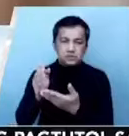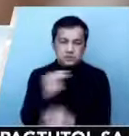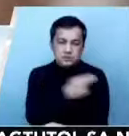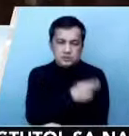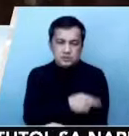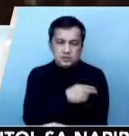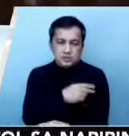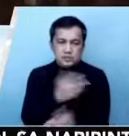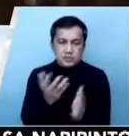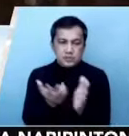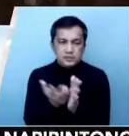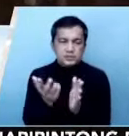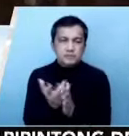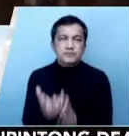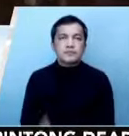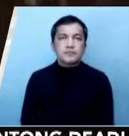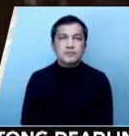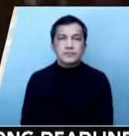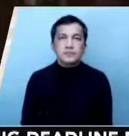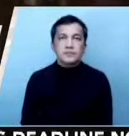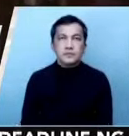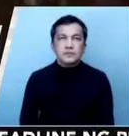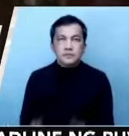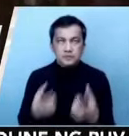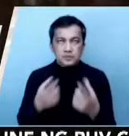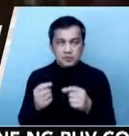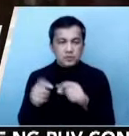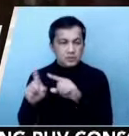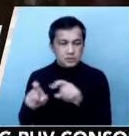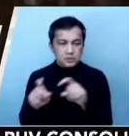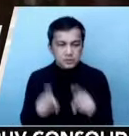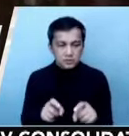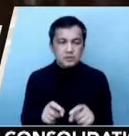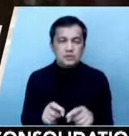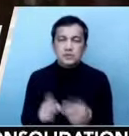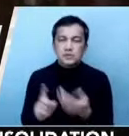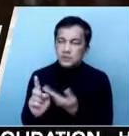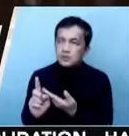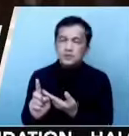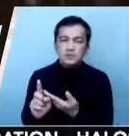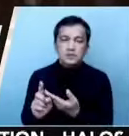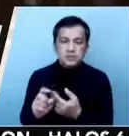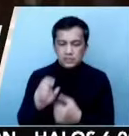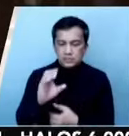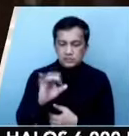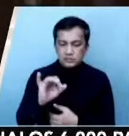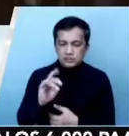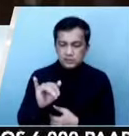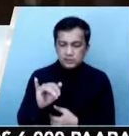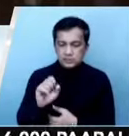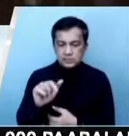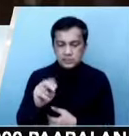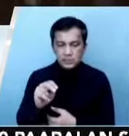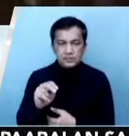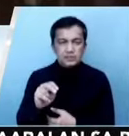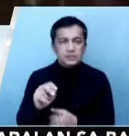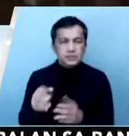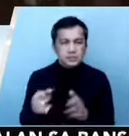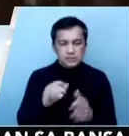Pasig. Nagawan po siya doon ng mga test, CT scan, angiogram, tapos yung catheter